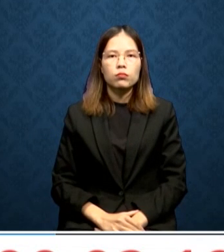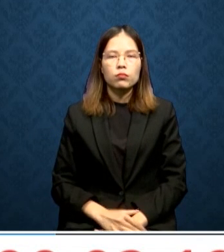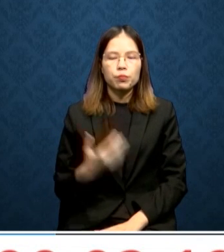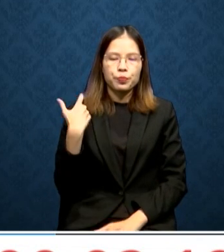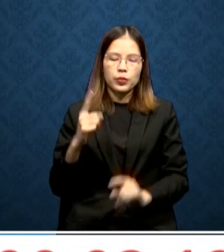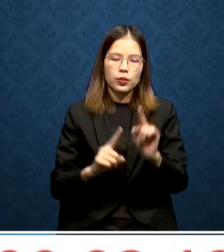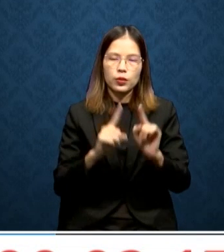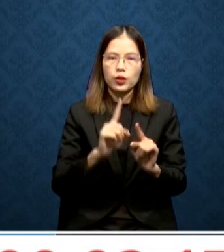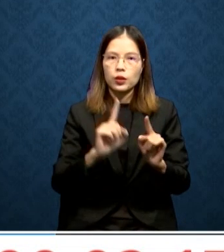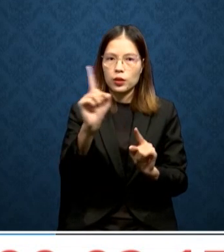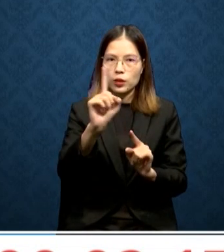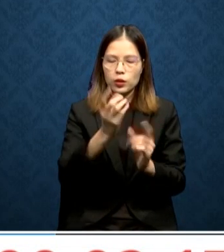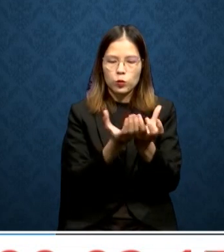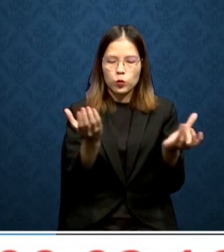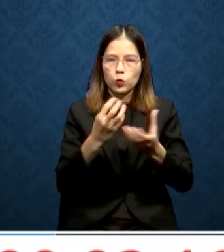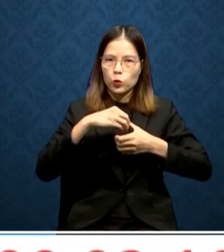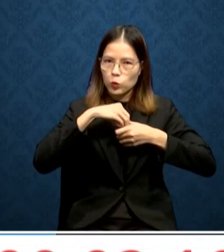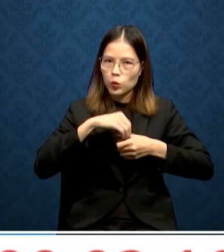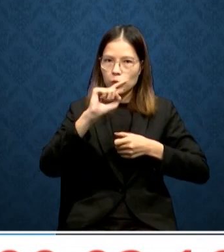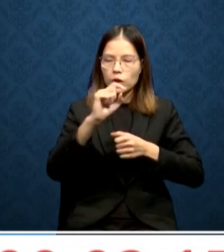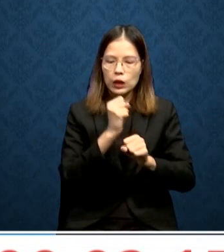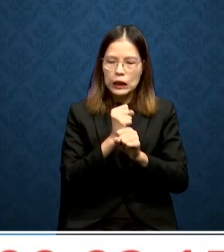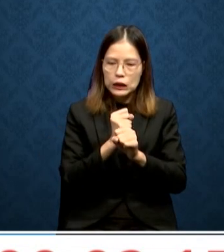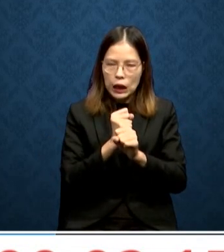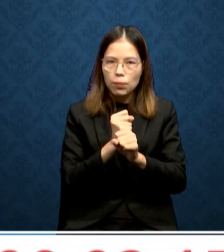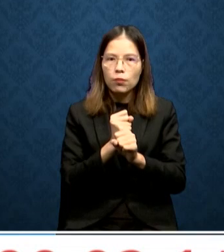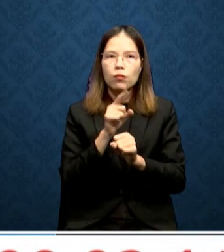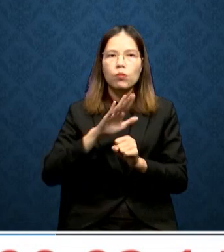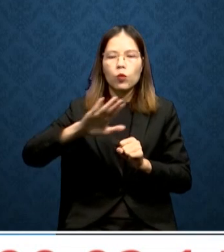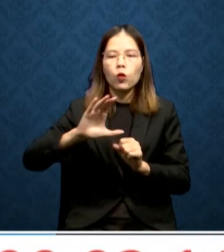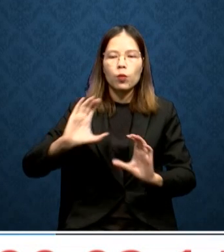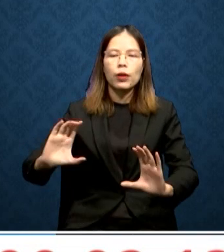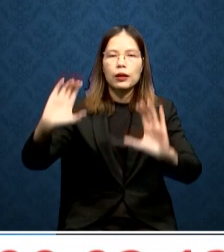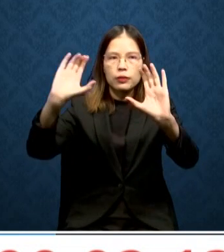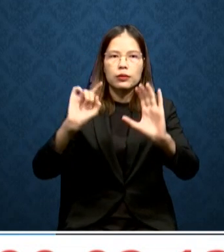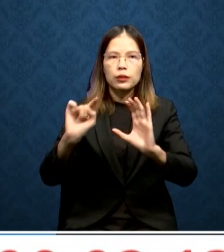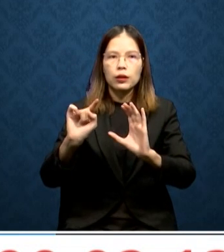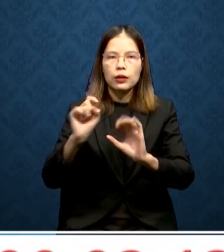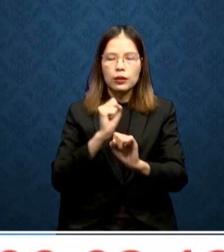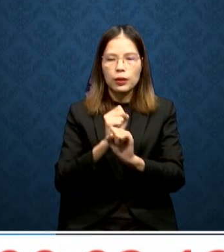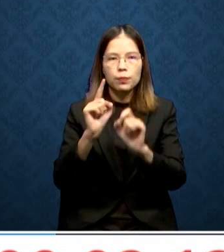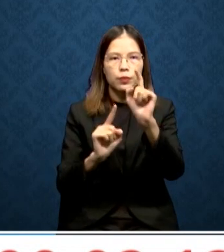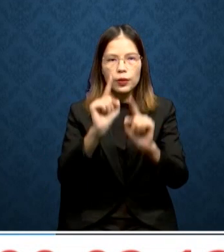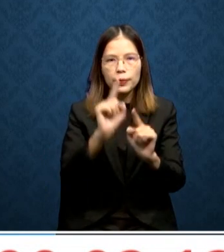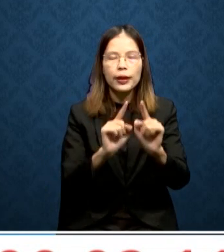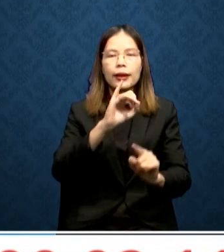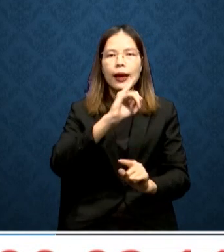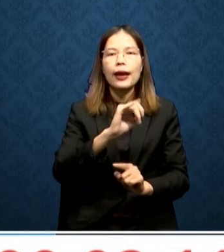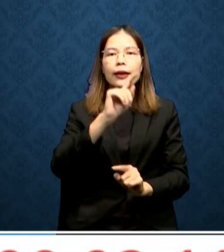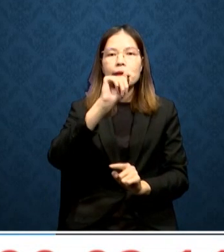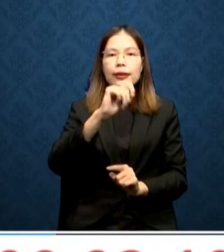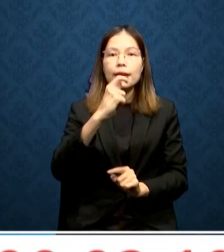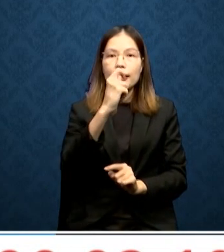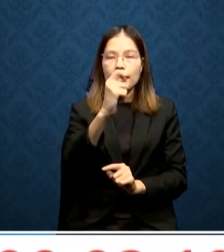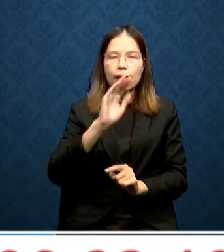ประเมินคุณธรรมและความโปร่งใสในการดำเนินงานของหน่วยงานภาครัฐหรือการประเมิน ITA นั้นเ